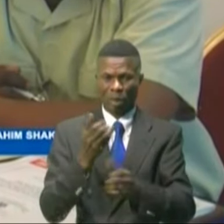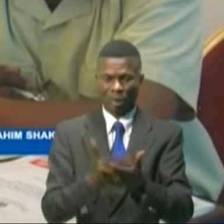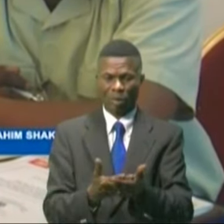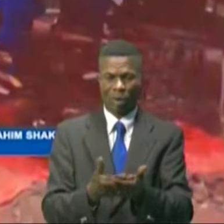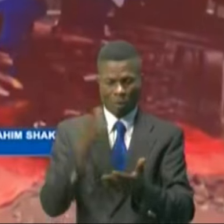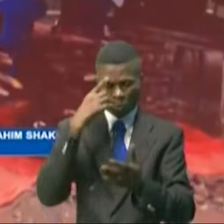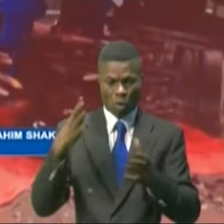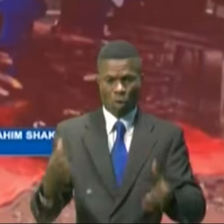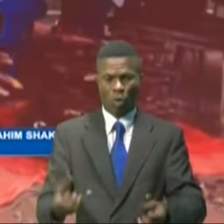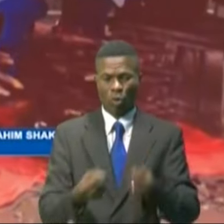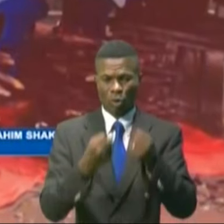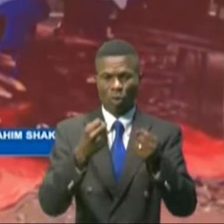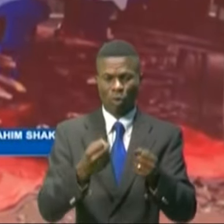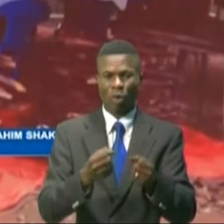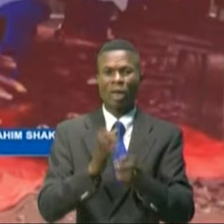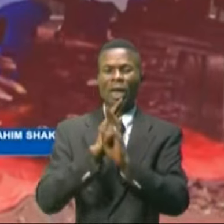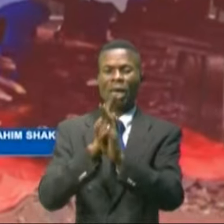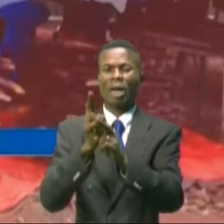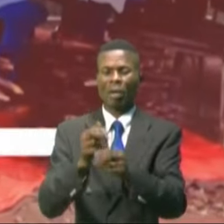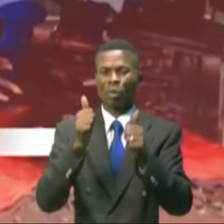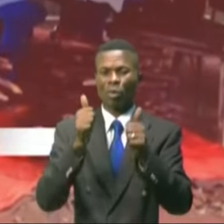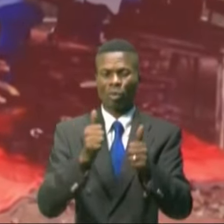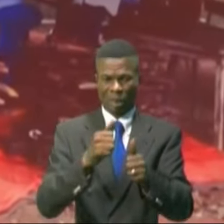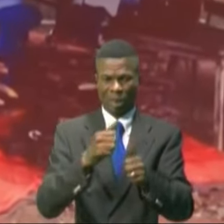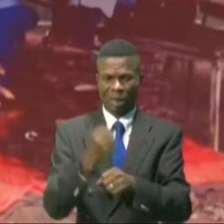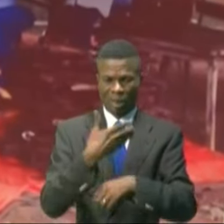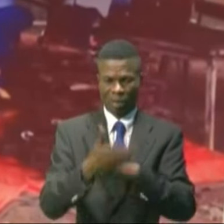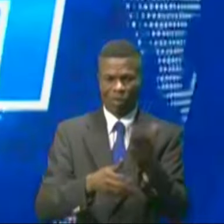d'avoir un bon plan de travail réalisable.